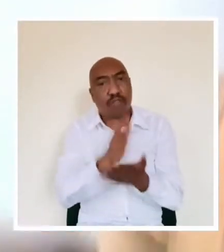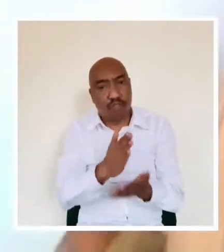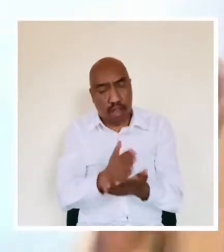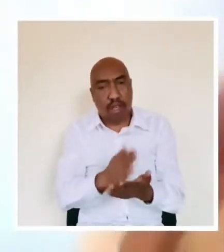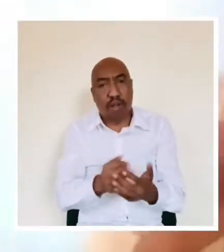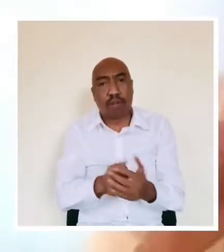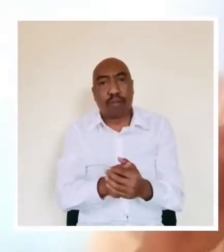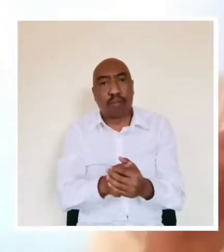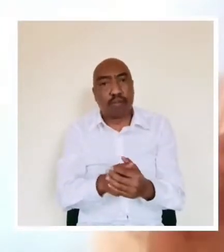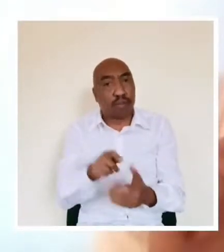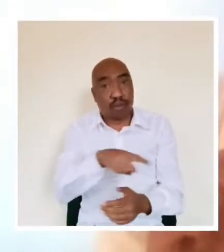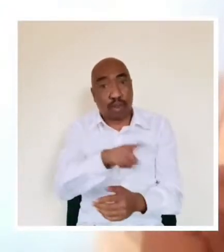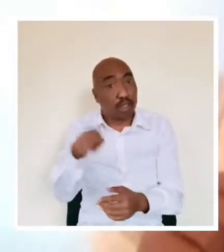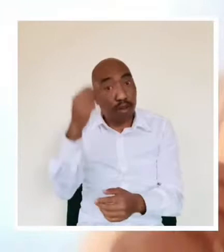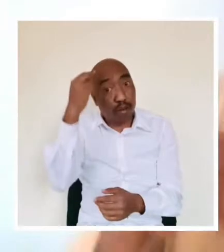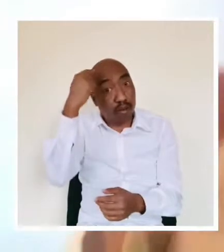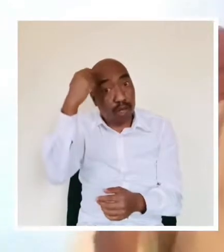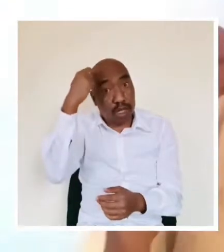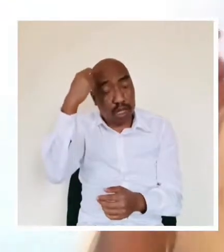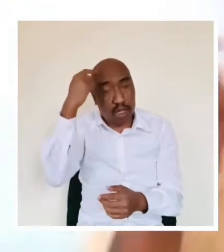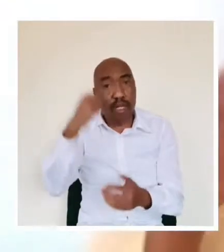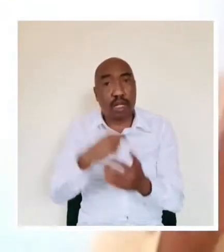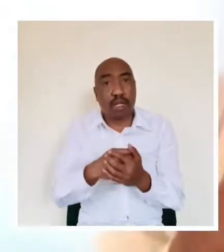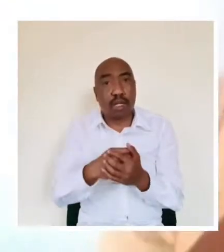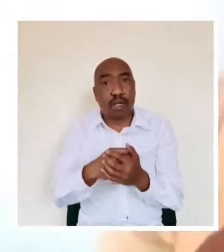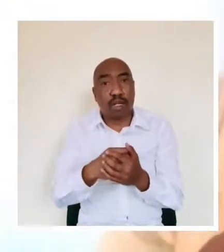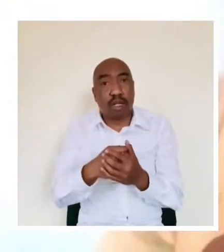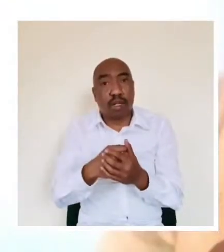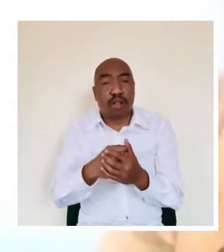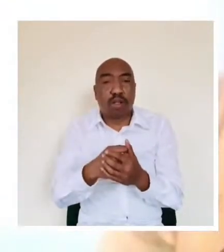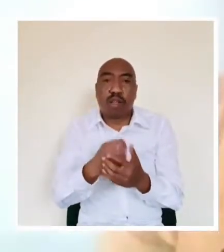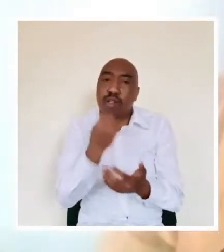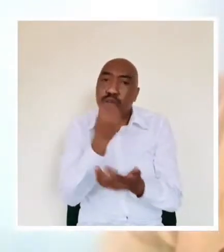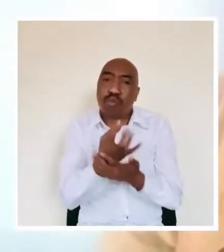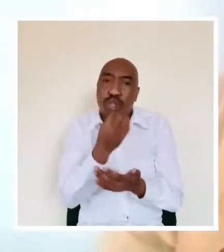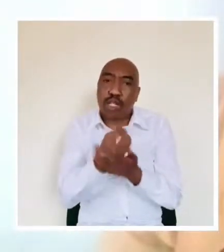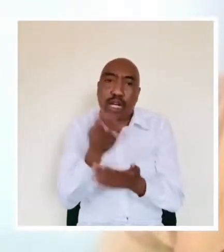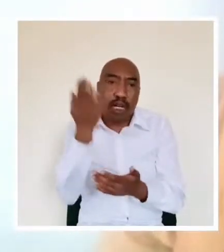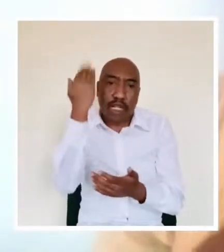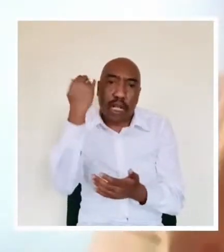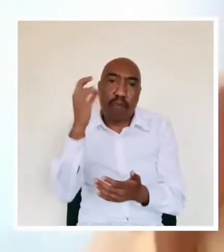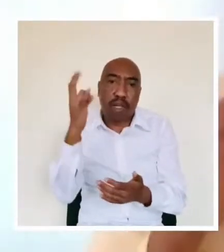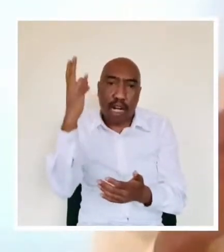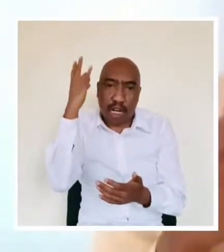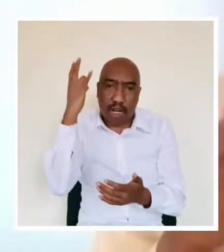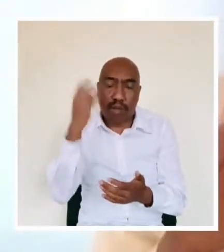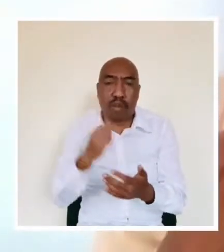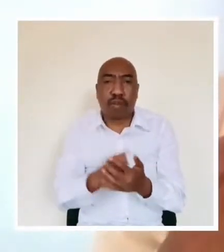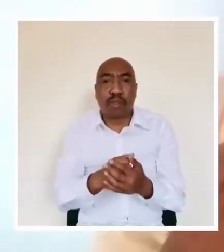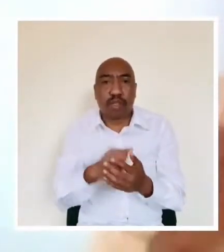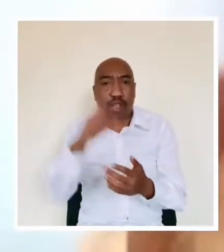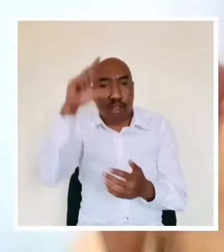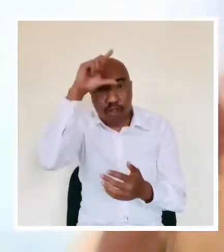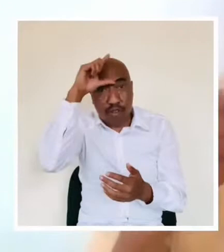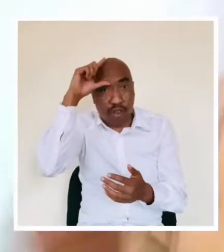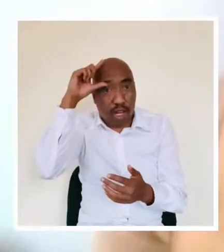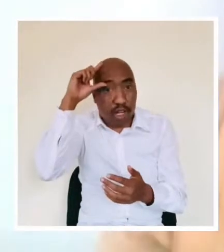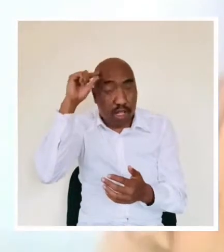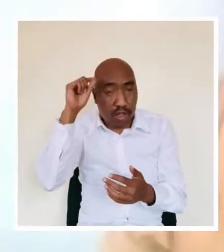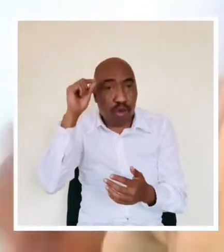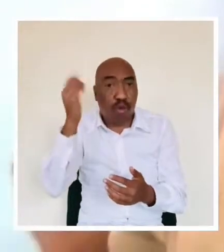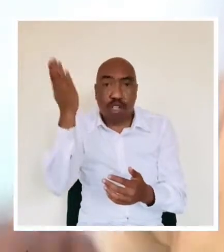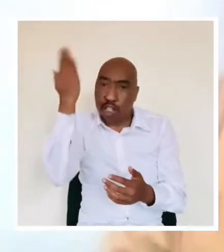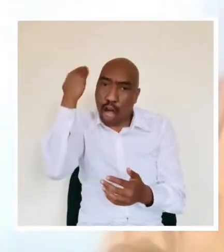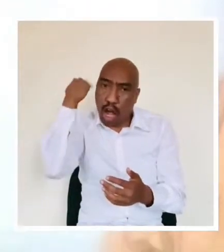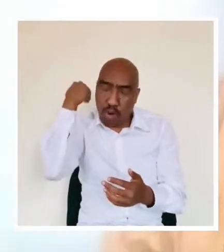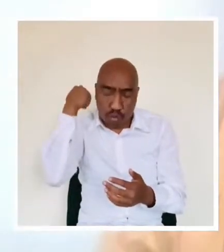Si vous vous souvenez de la prédication de la semaine dernière, les pharisiens, ceux qui dirigeaient